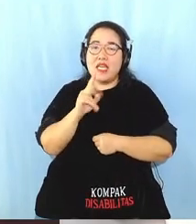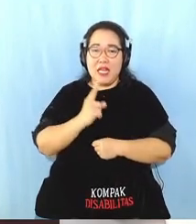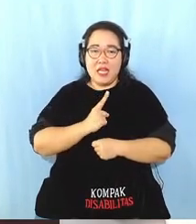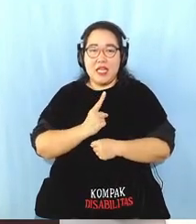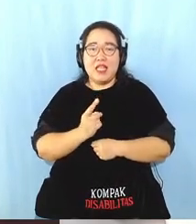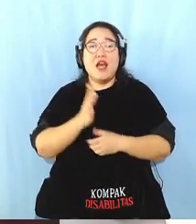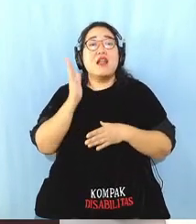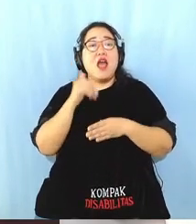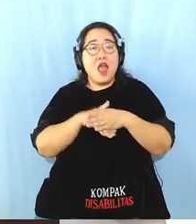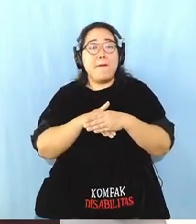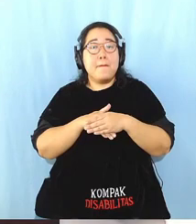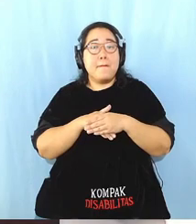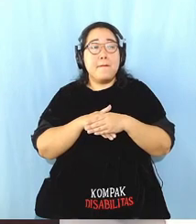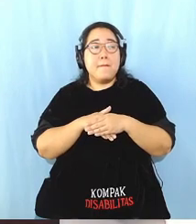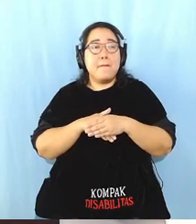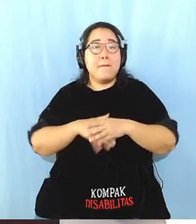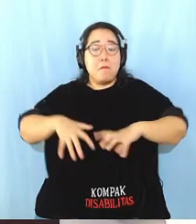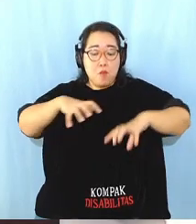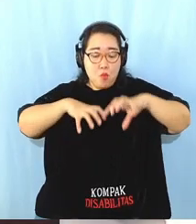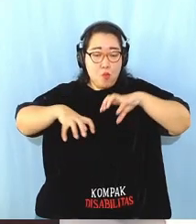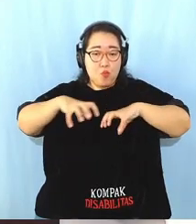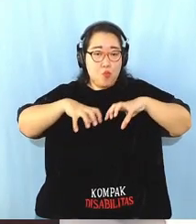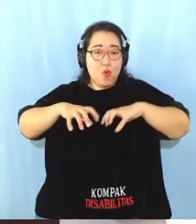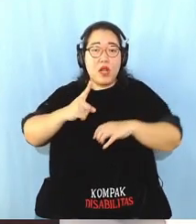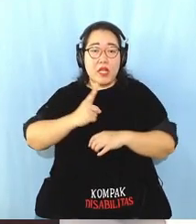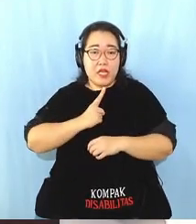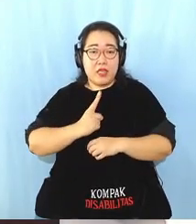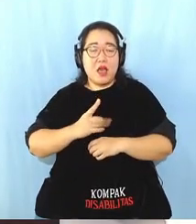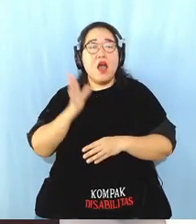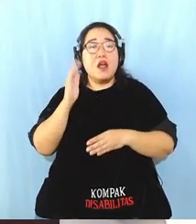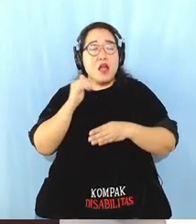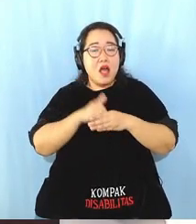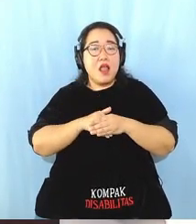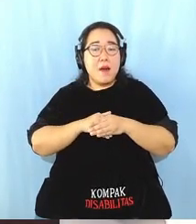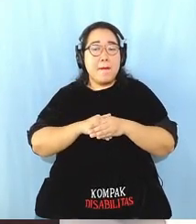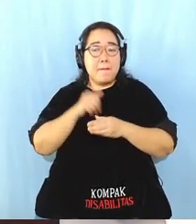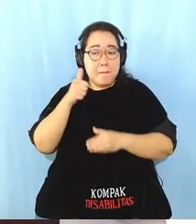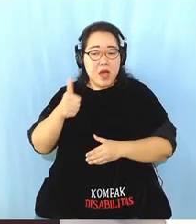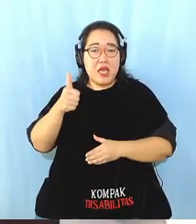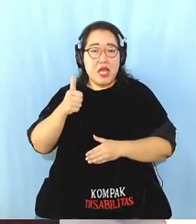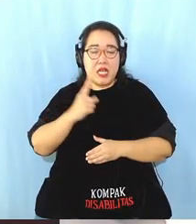dalam tindakan-tindakan konkret kita, dalam kebaikan-kebaikan kita.